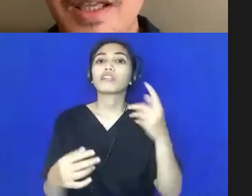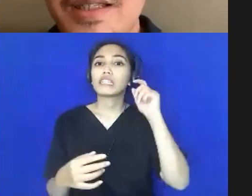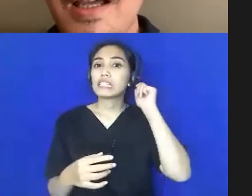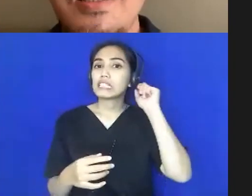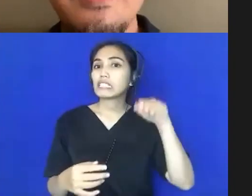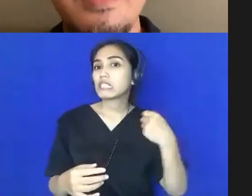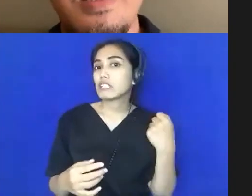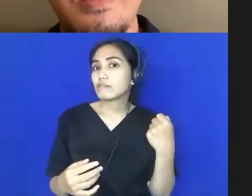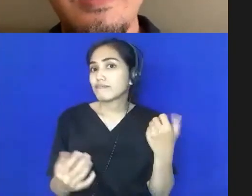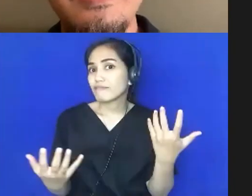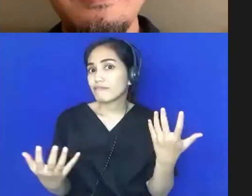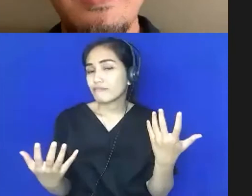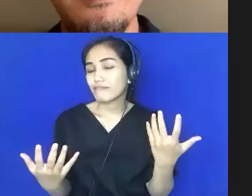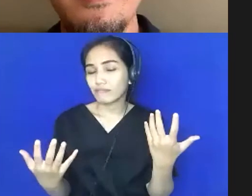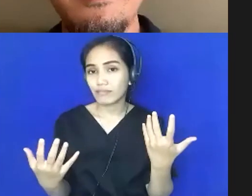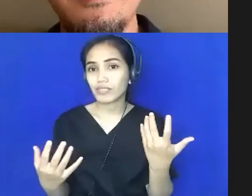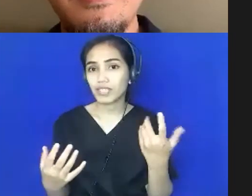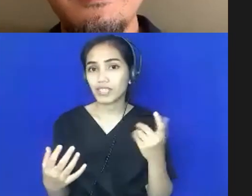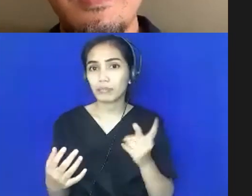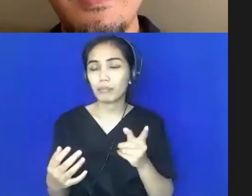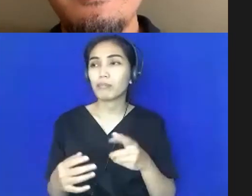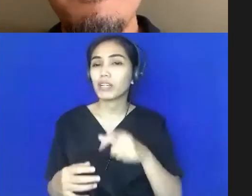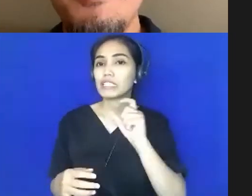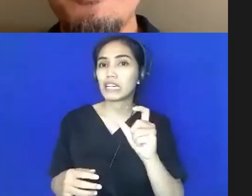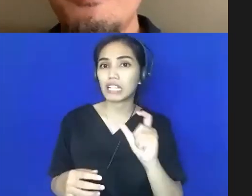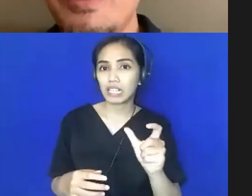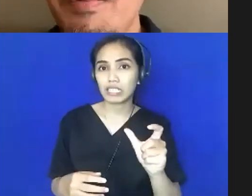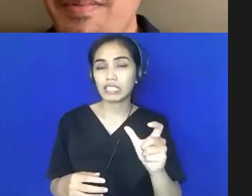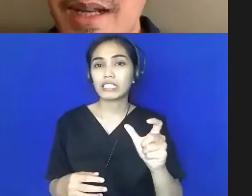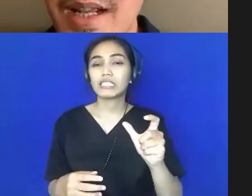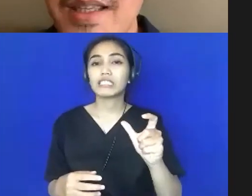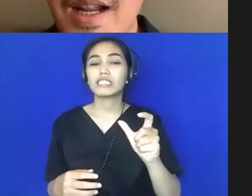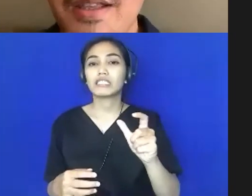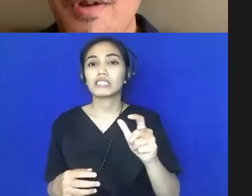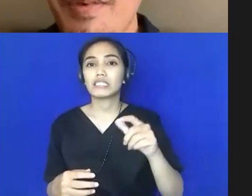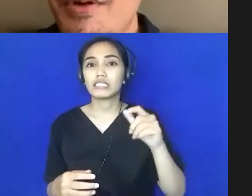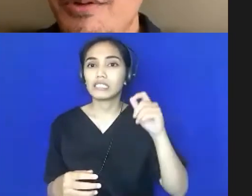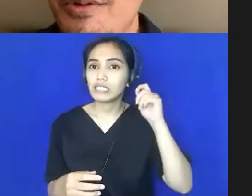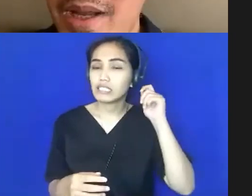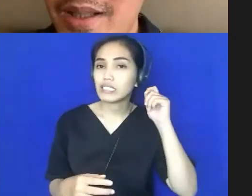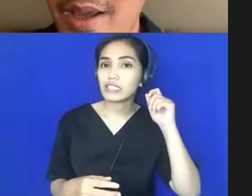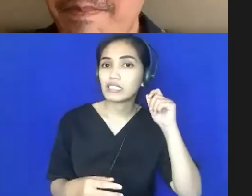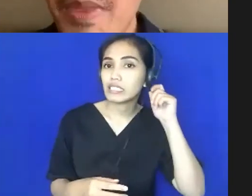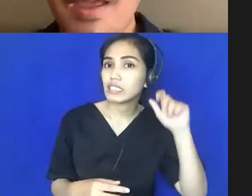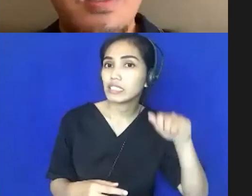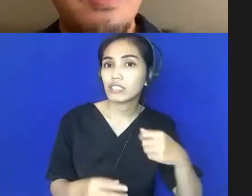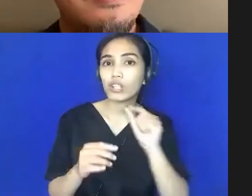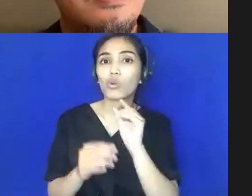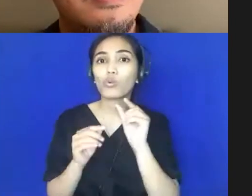ada faktor istri? Karena seringkali cara istri mengurus rumah itu kan berbeda dengan cara suami mengurus rumah